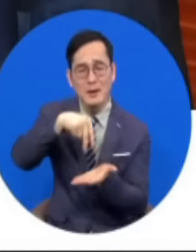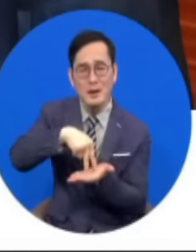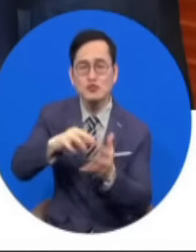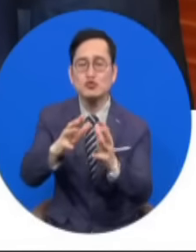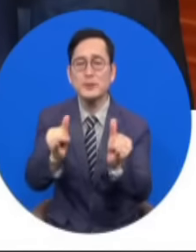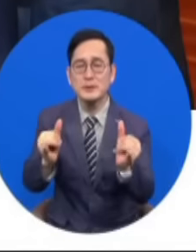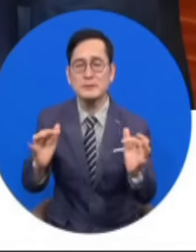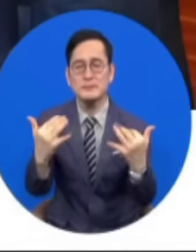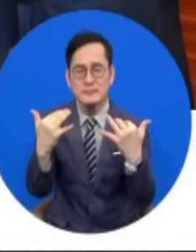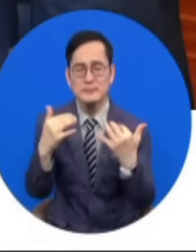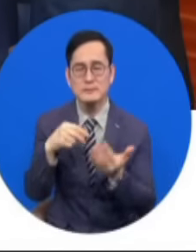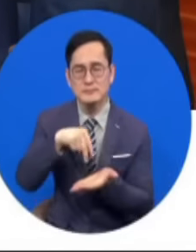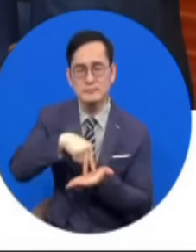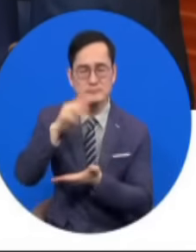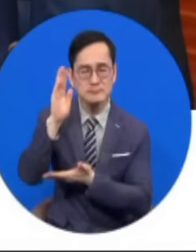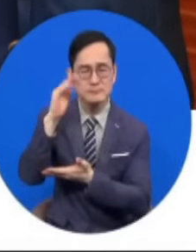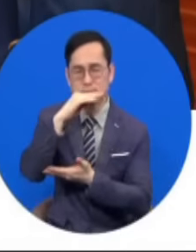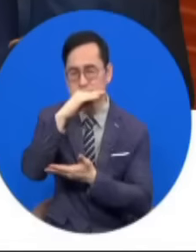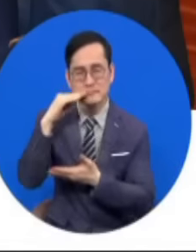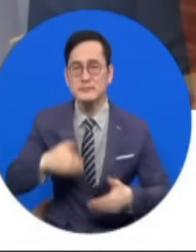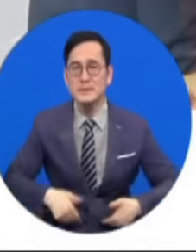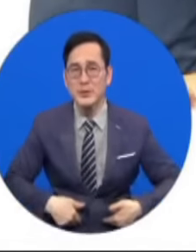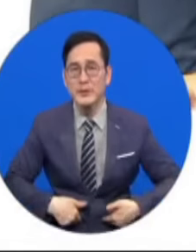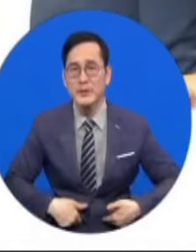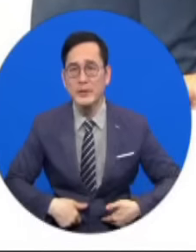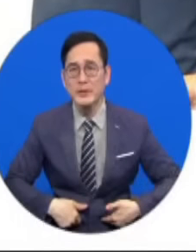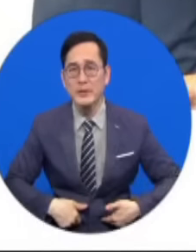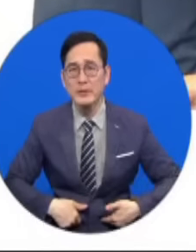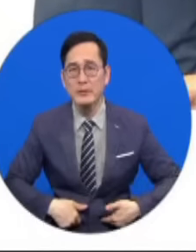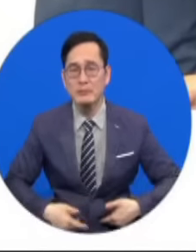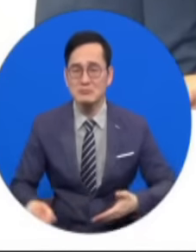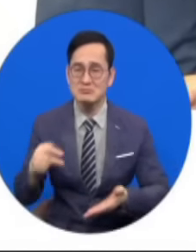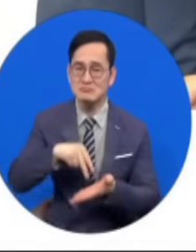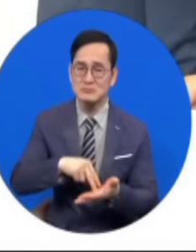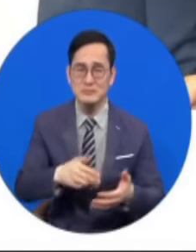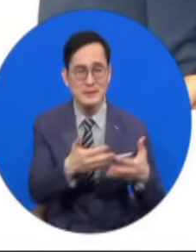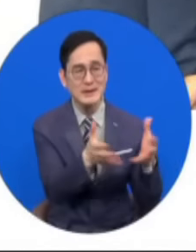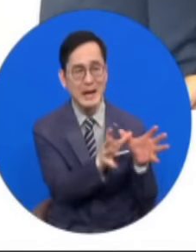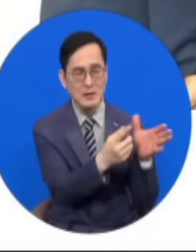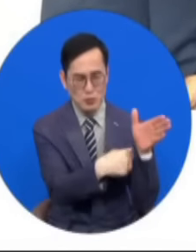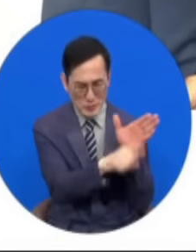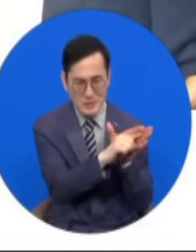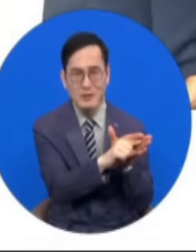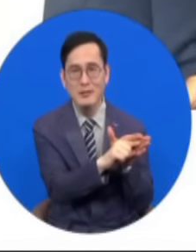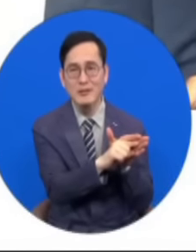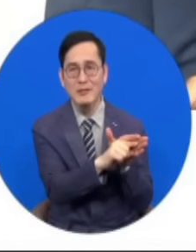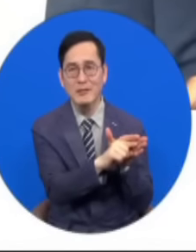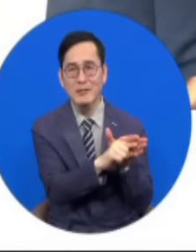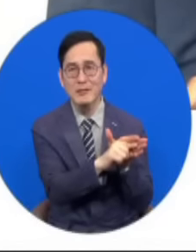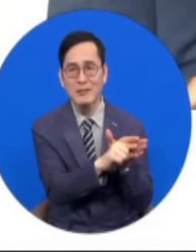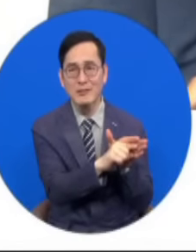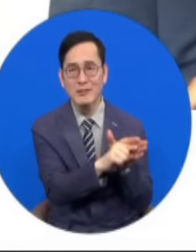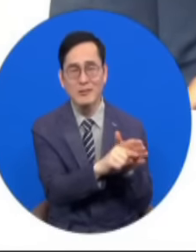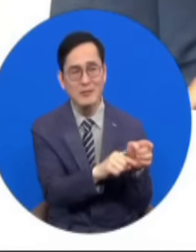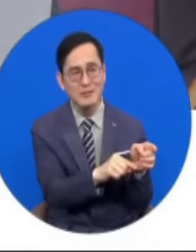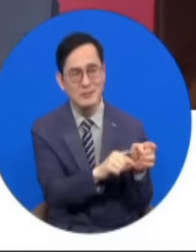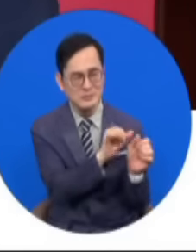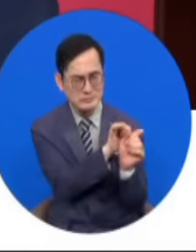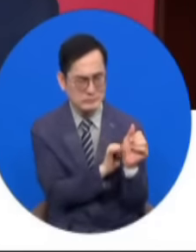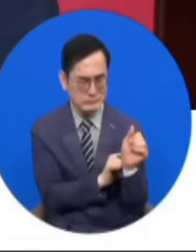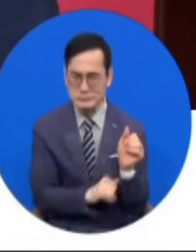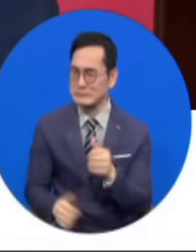행정부를 견제하는 역할을 해야되는데 저 국회 번의 단상에 서서 당을 위해서 당을 위해서 행정을 견제하는 건 아닌 겁니다